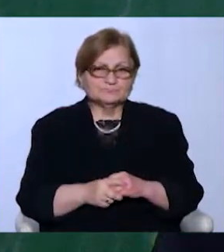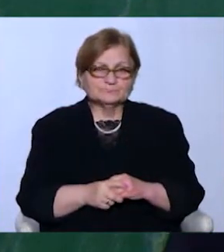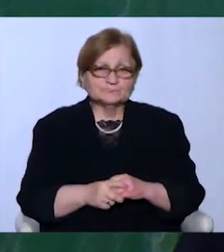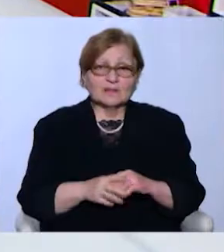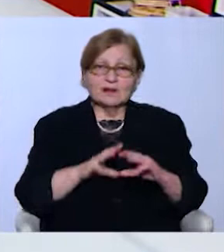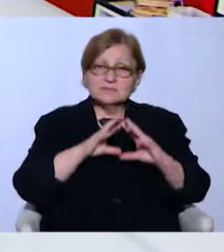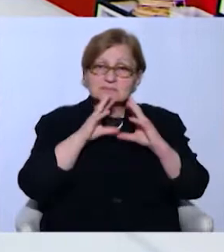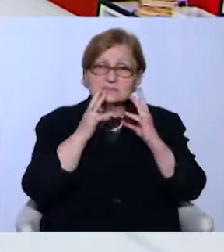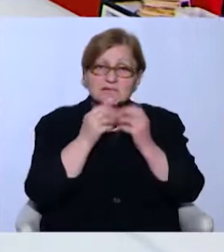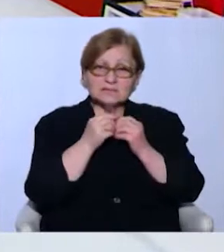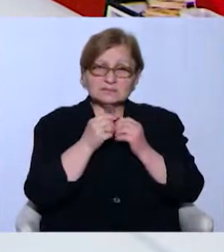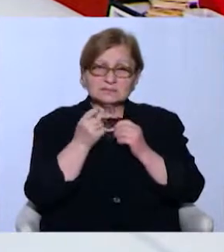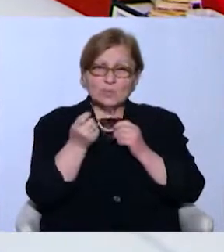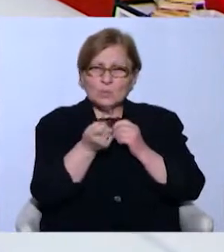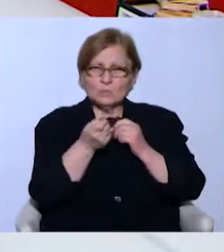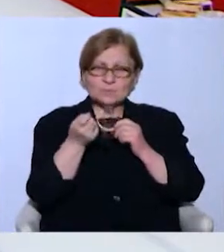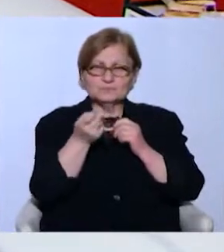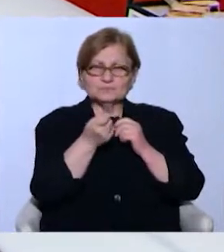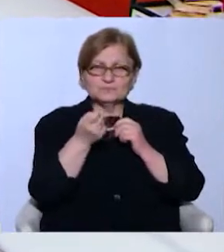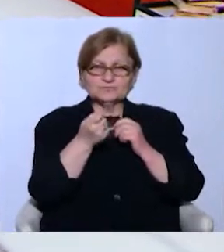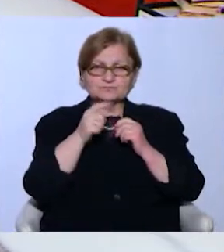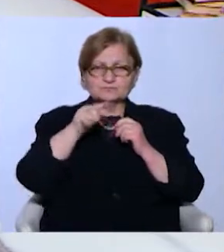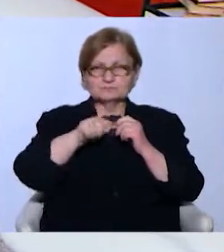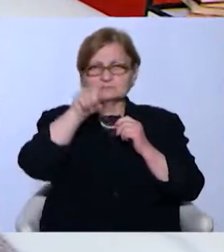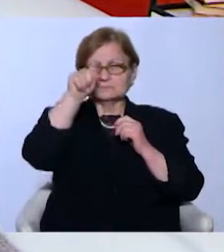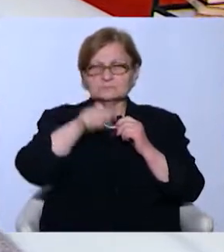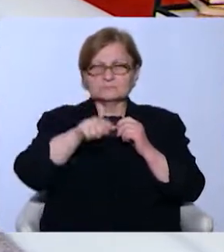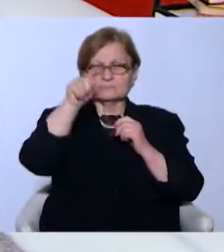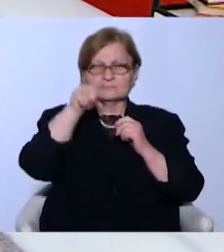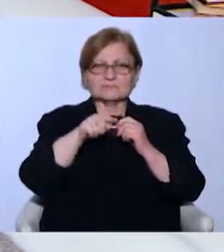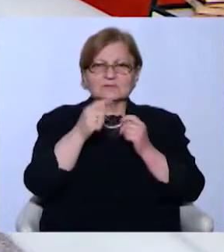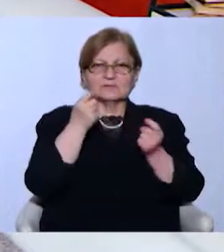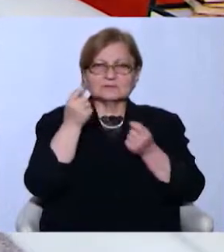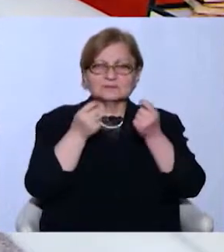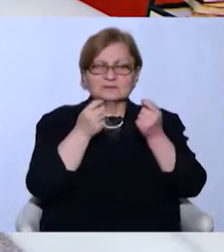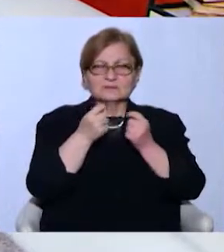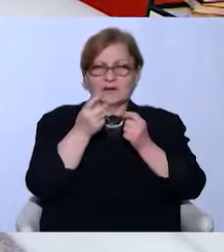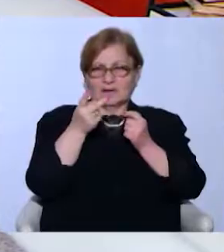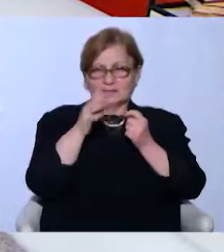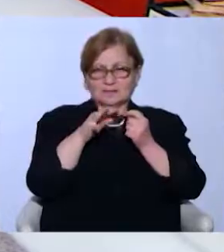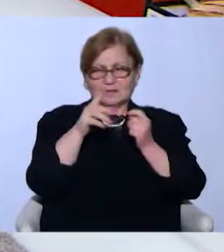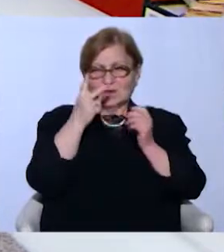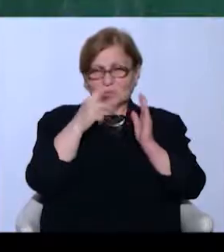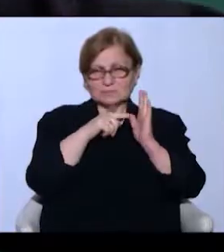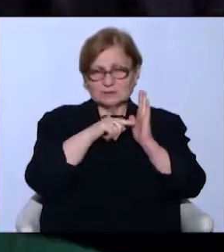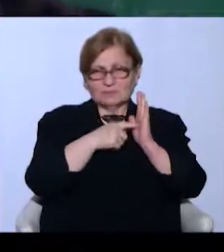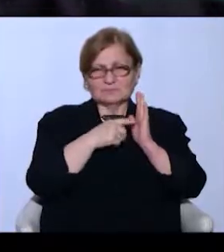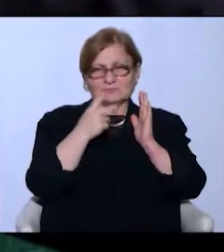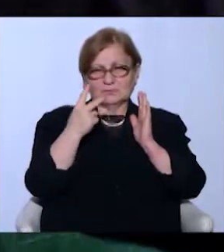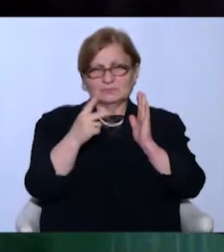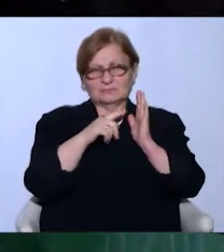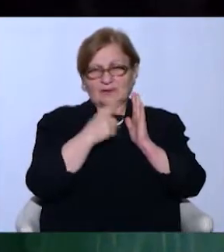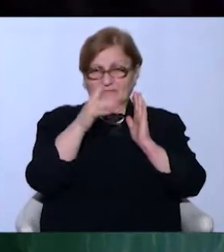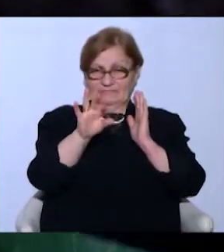საერთო უმცირესი ჯერადის შემთხვევაში 1-1-ის უნდა ამოვწერო ნამრავლებად დაშლა. მაგალითად 24-ის 2 გამრავლებული 2-ზე, გამრავლებული